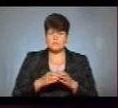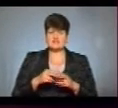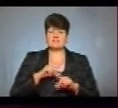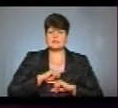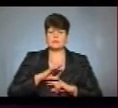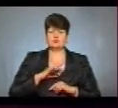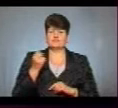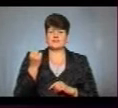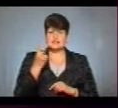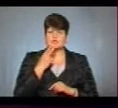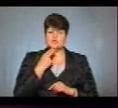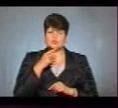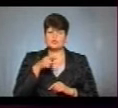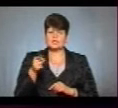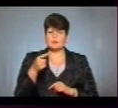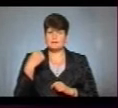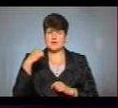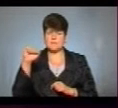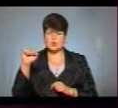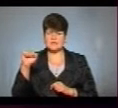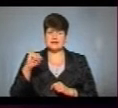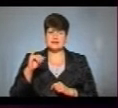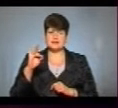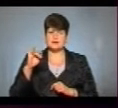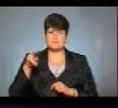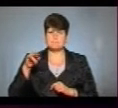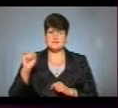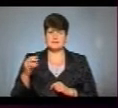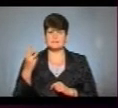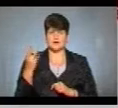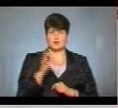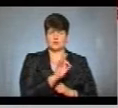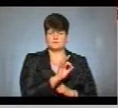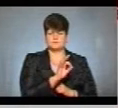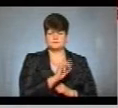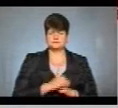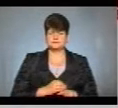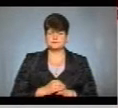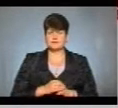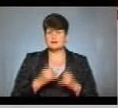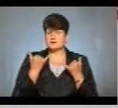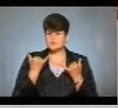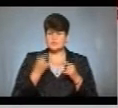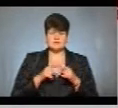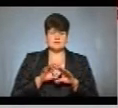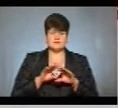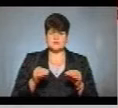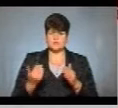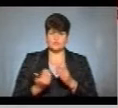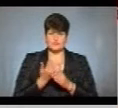червня. Тоді тернополяни перемогли команду з Ірпеня з рахунком 3-0. І на сьогодні це всі